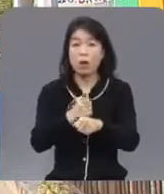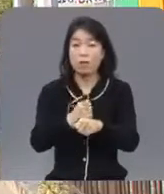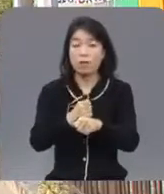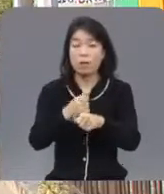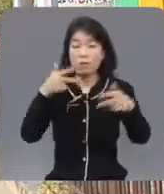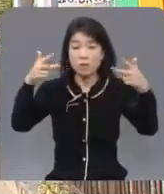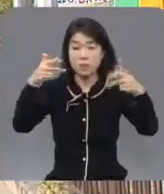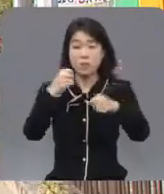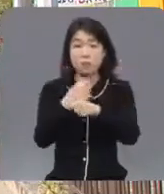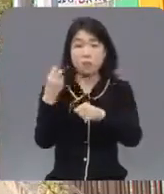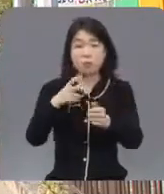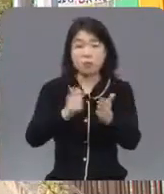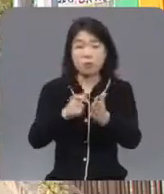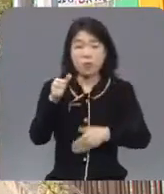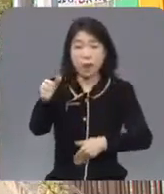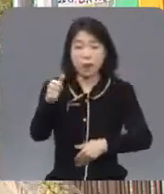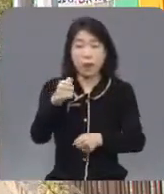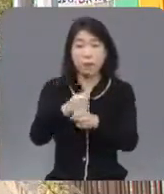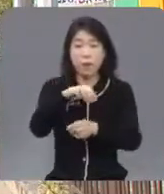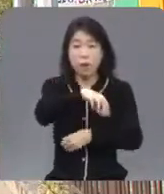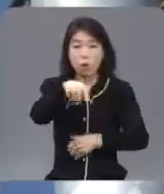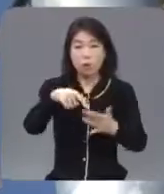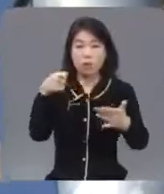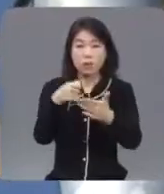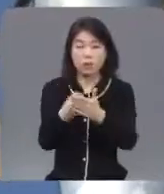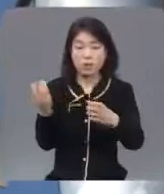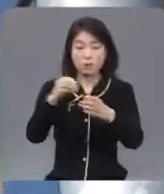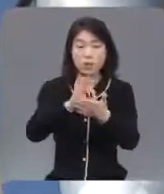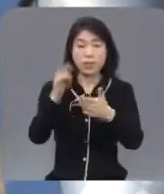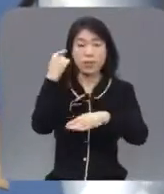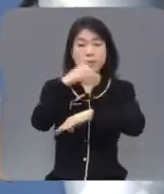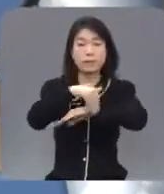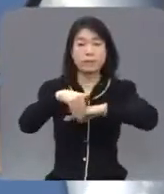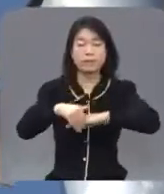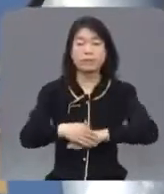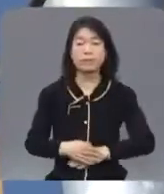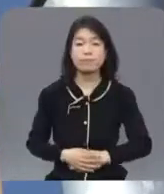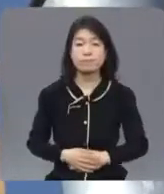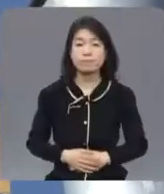와 비상벨 설치 상소 선정에 반영할 계획입니다